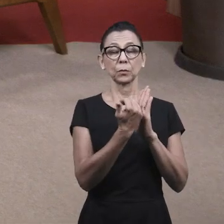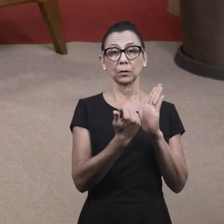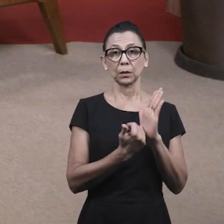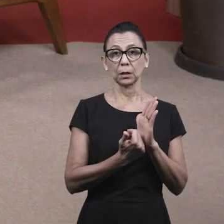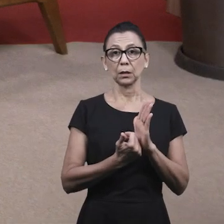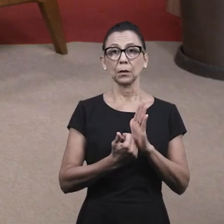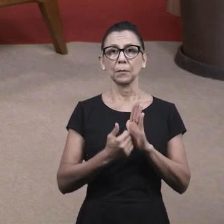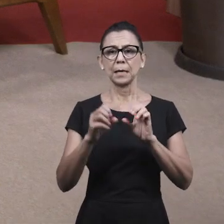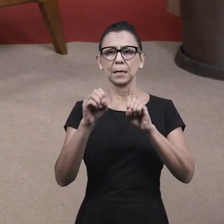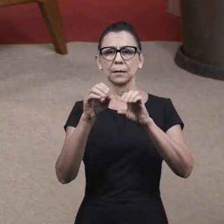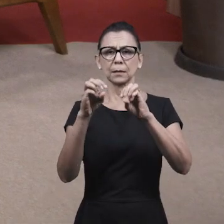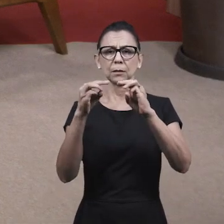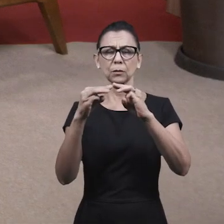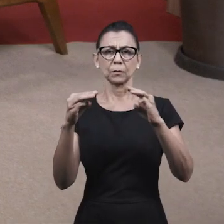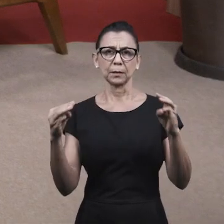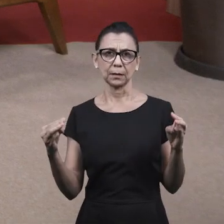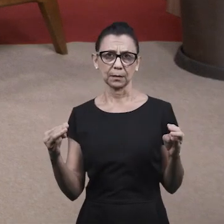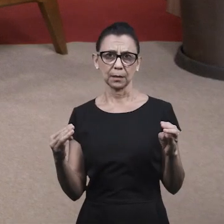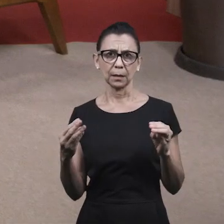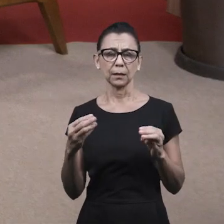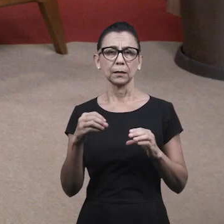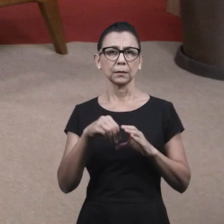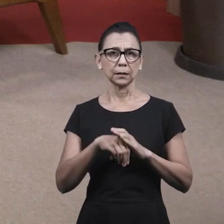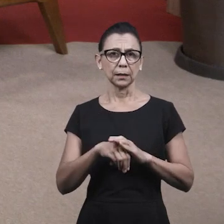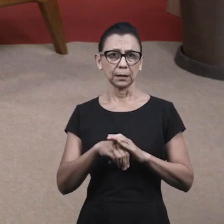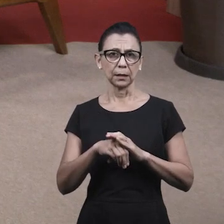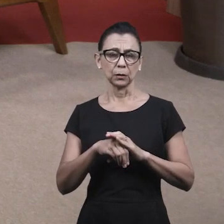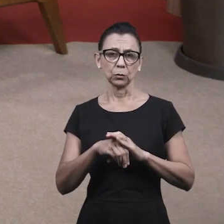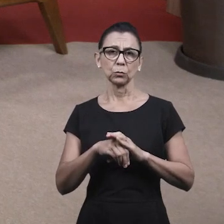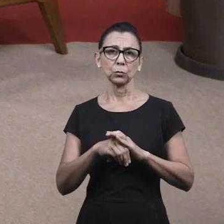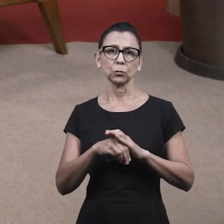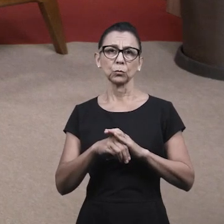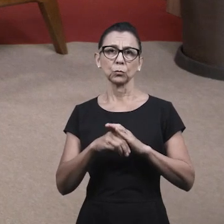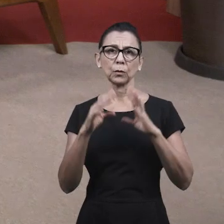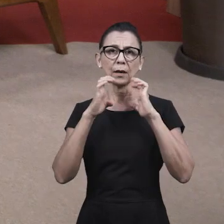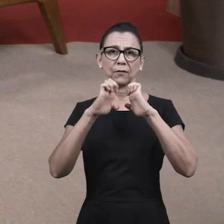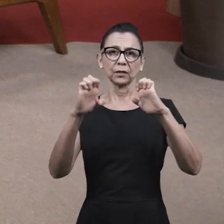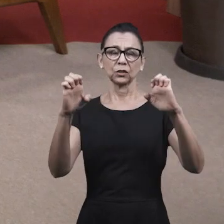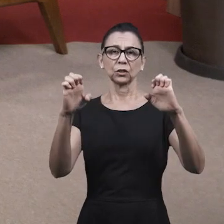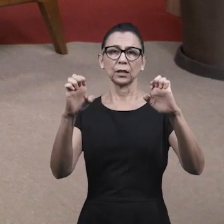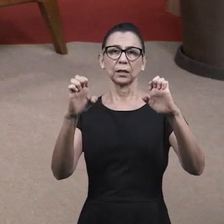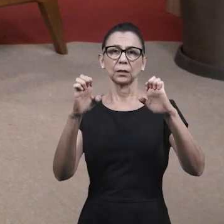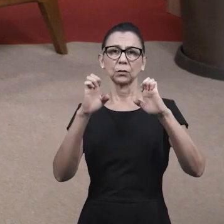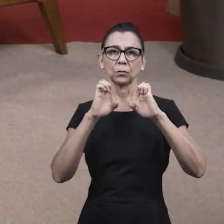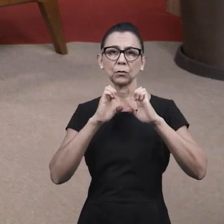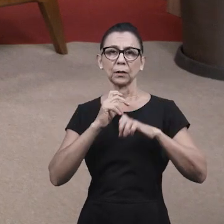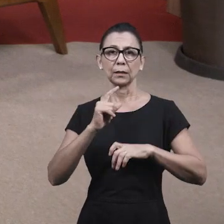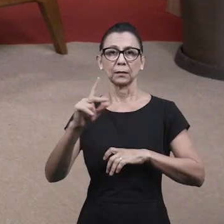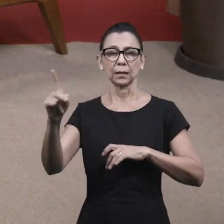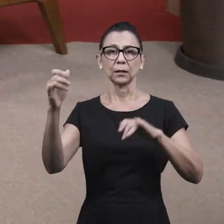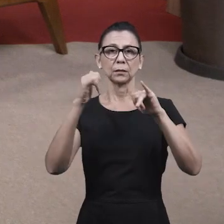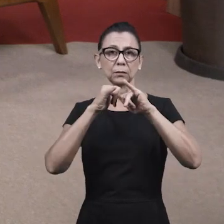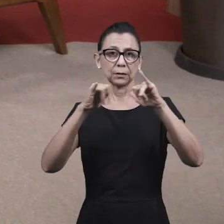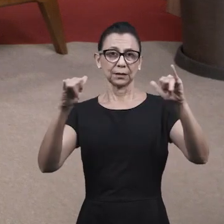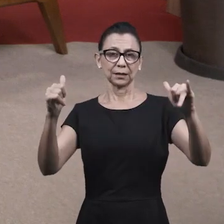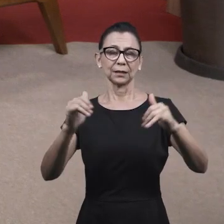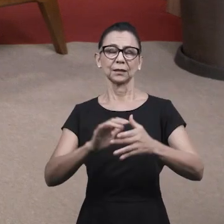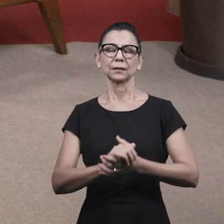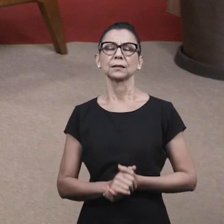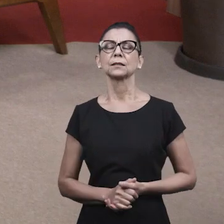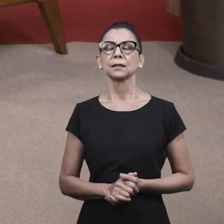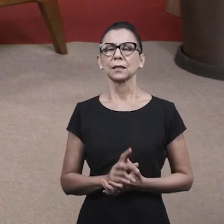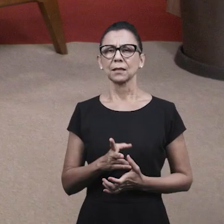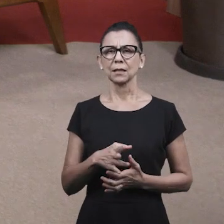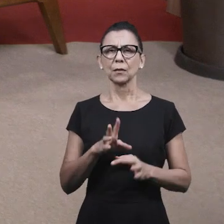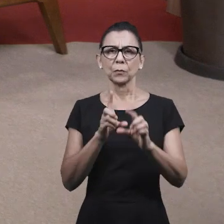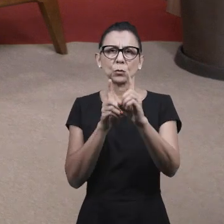Et nous commençons maintenant le volet leçon du Manaïm. Ce volet dans la promotion en annonçant l'évangile éternel où nous abordons des thématiques